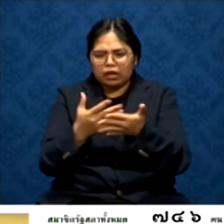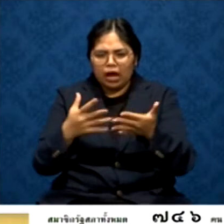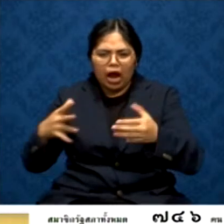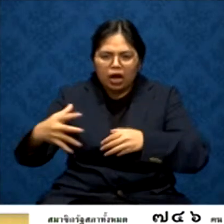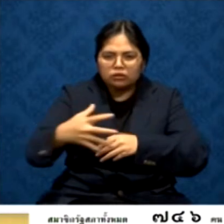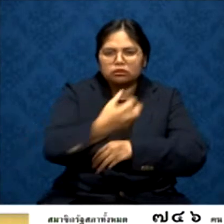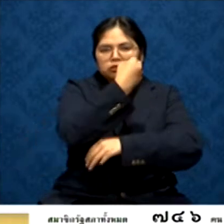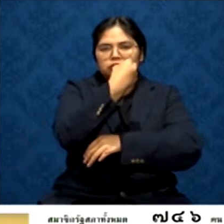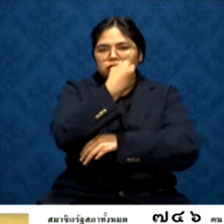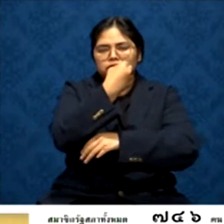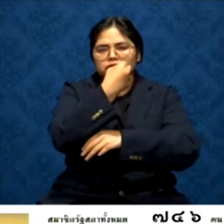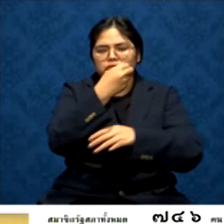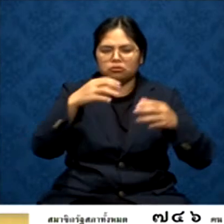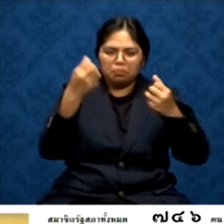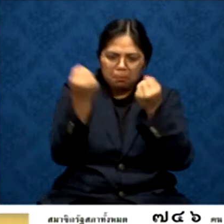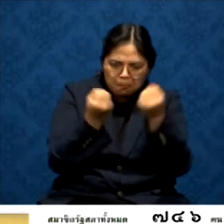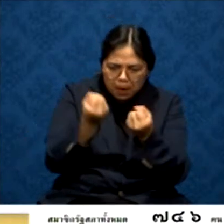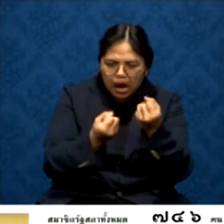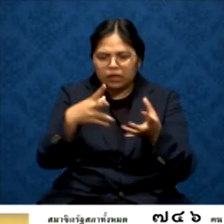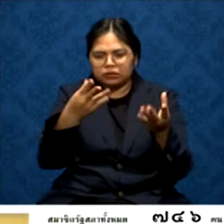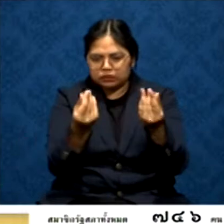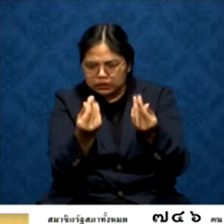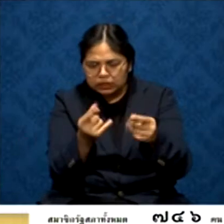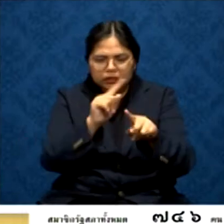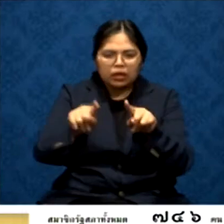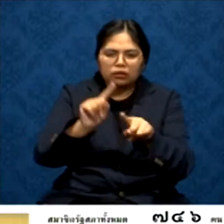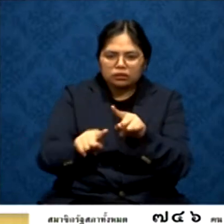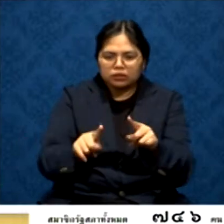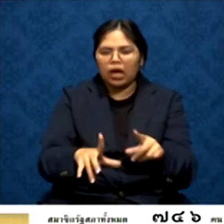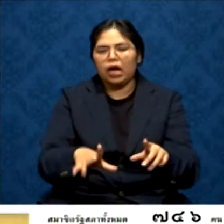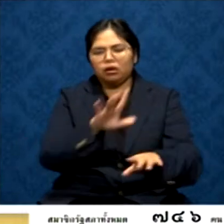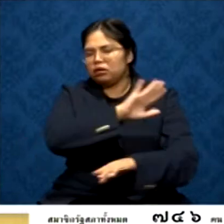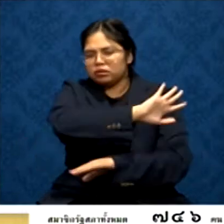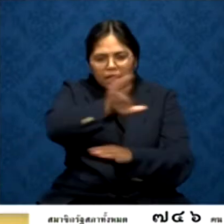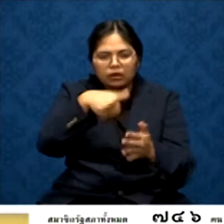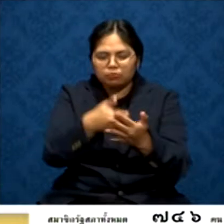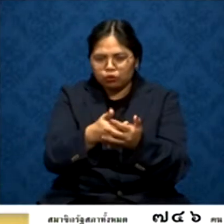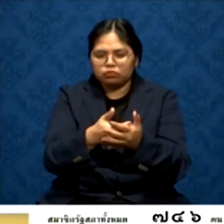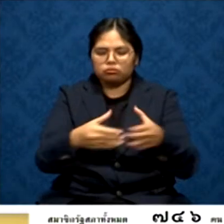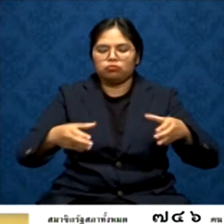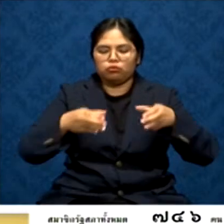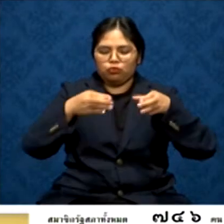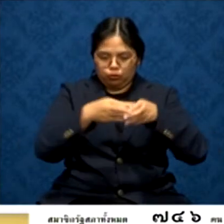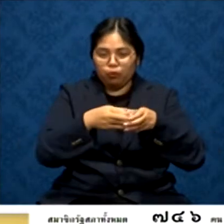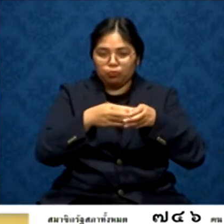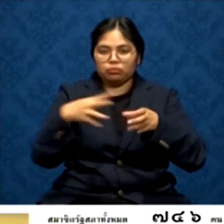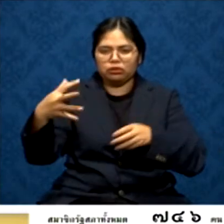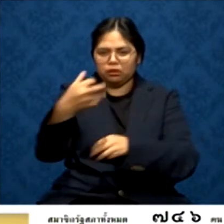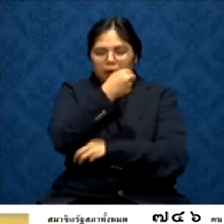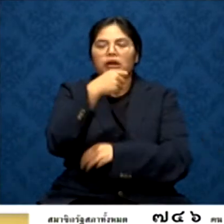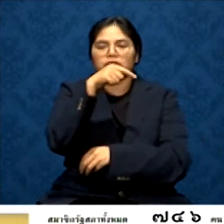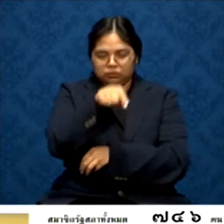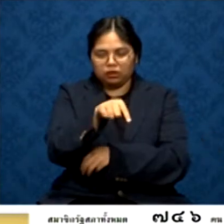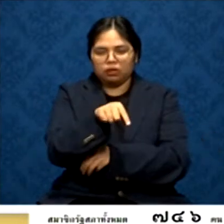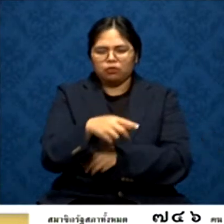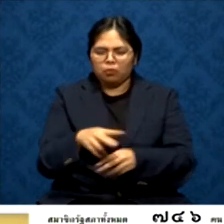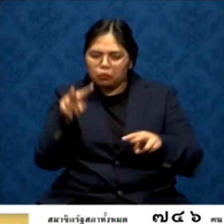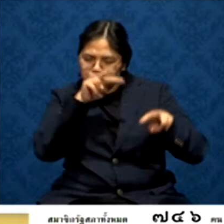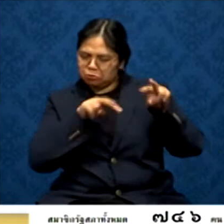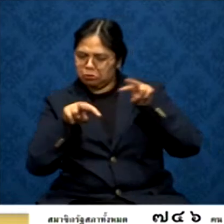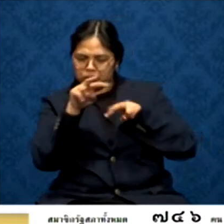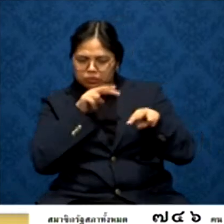รงเอรวมไปถึงที่ทำการพรรคร่วมรัฐบาลพรรคหนึ่งเพื่อมาตรวจสอบว่าเป็นทรั